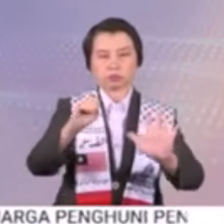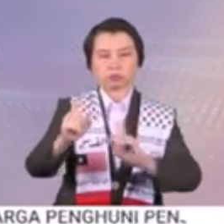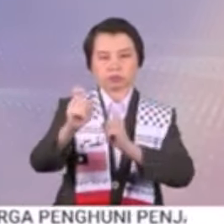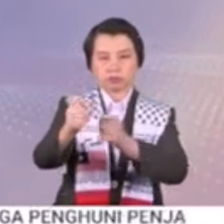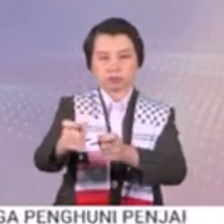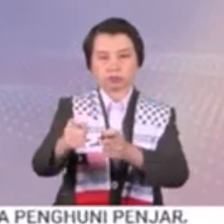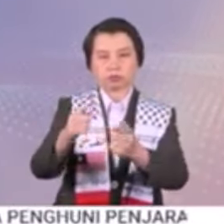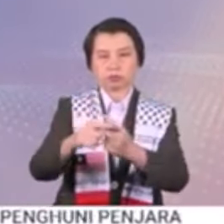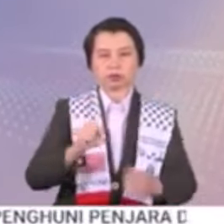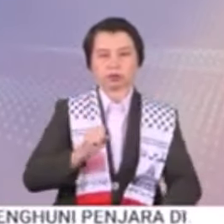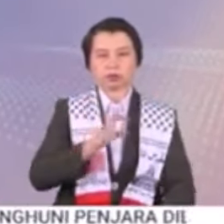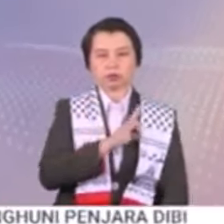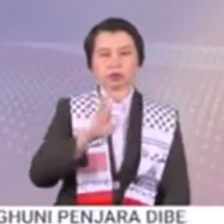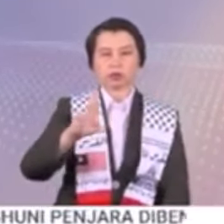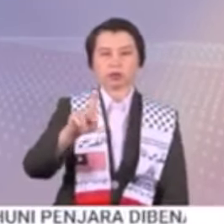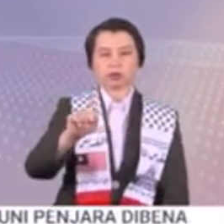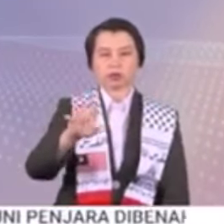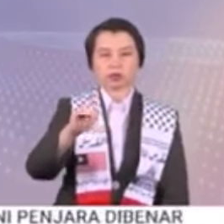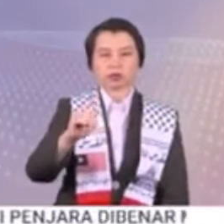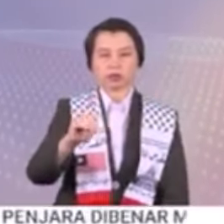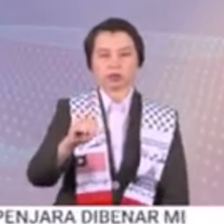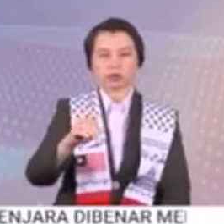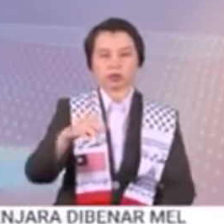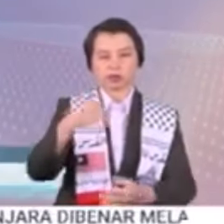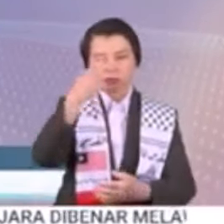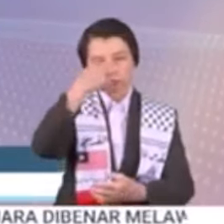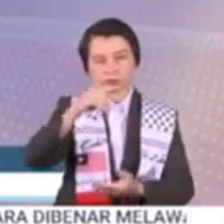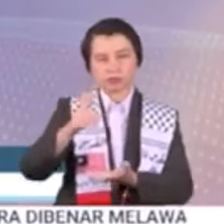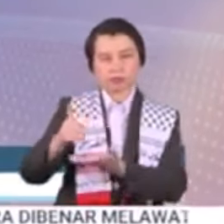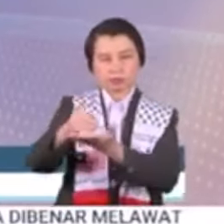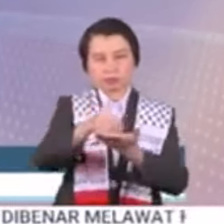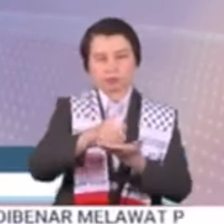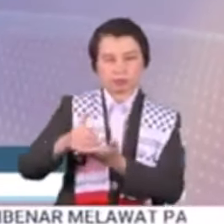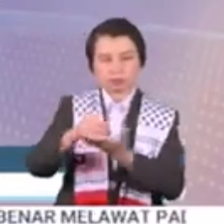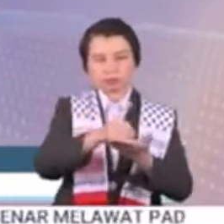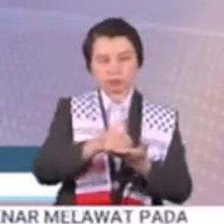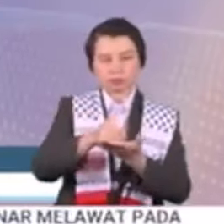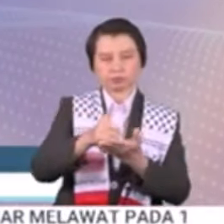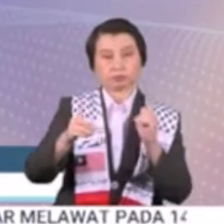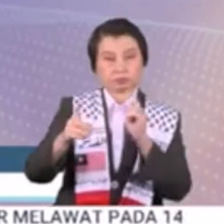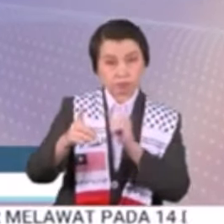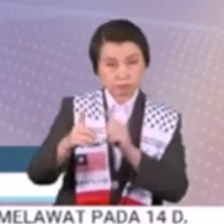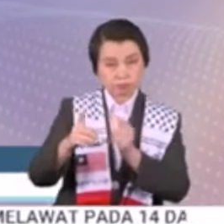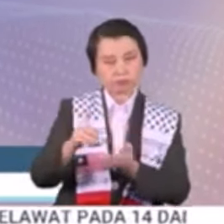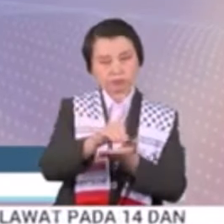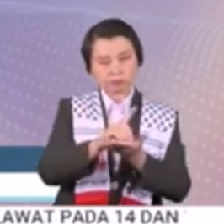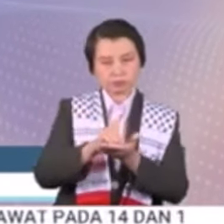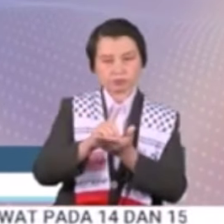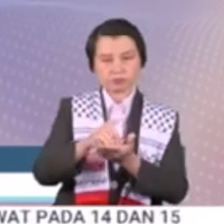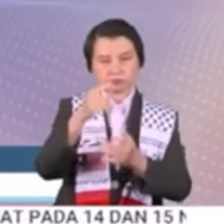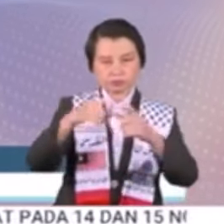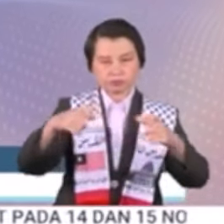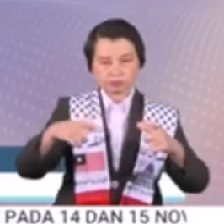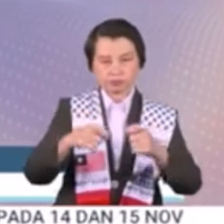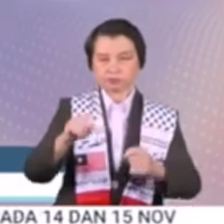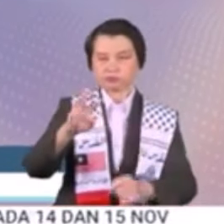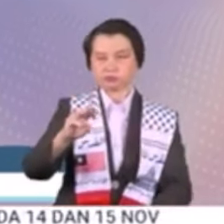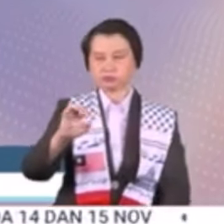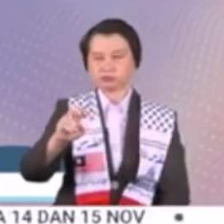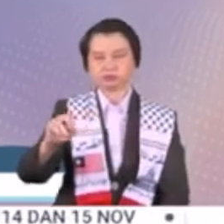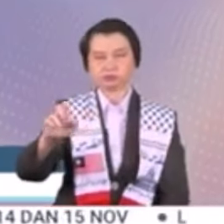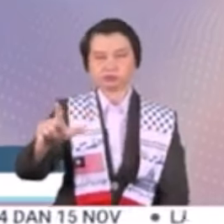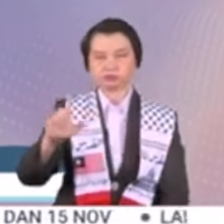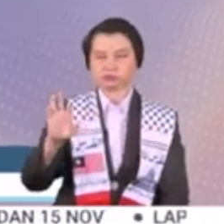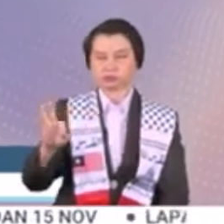cenderahati kepada kakitangan RTM sempena perayaan Deepavali. Pemberian cenderahati ini melibatkan Konti Minal FM dan